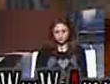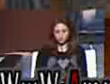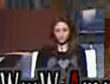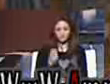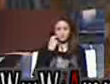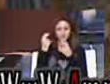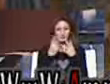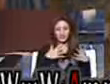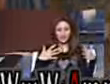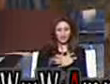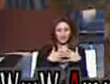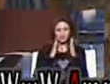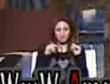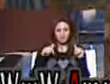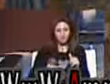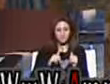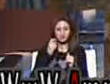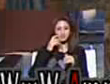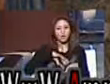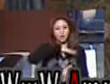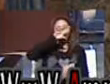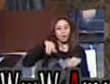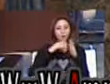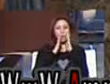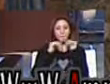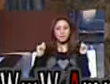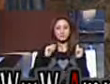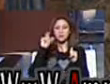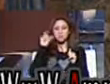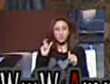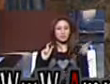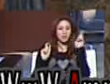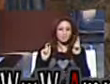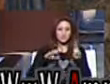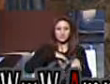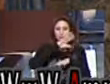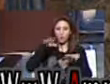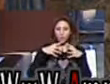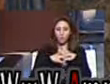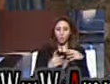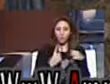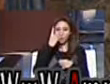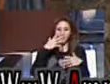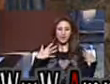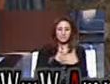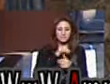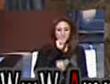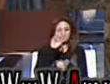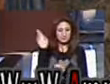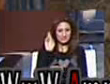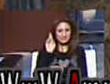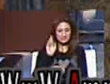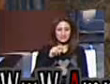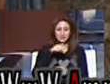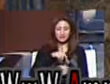هكذا هي الأعياد في مصر، أعياد لكل المصريين مسلمين ومسيحيين. عيد ميلاد مجيد احتفل به